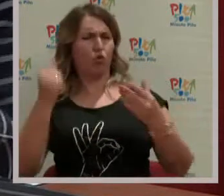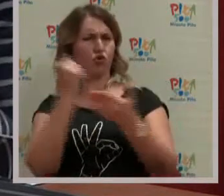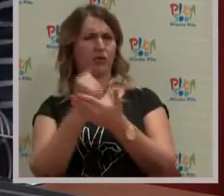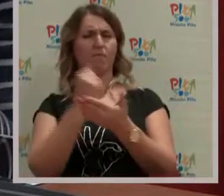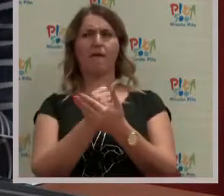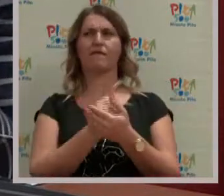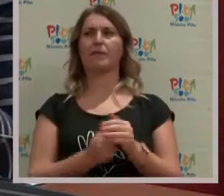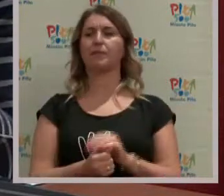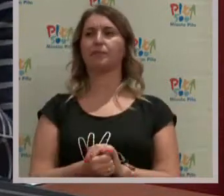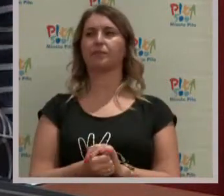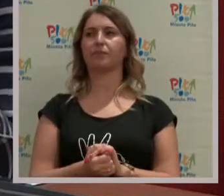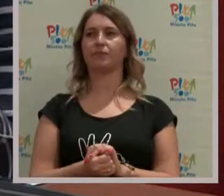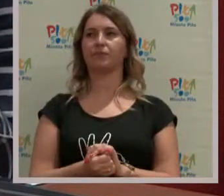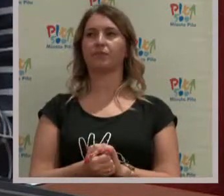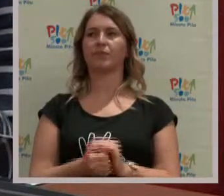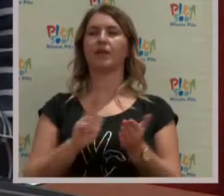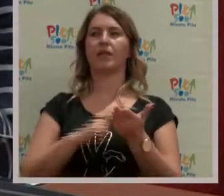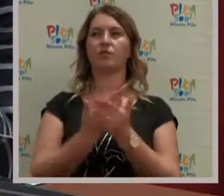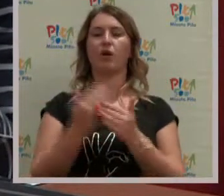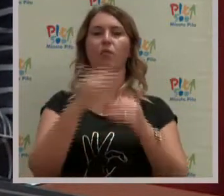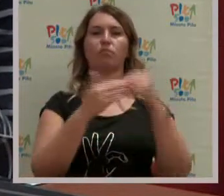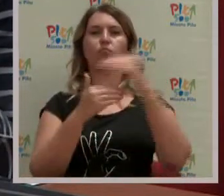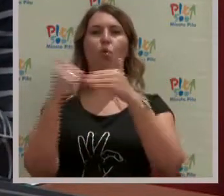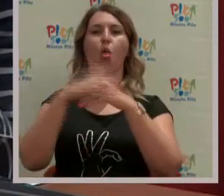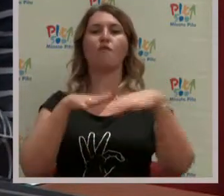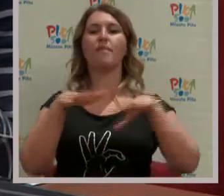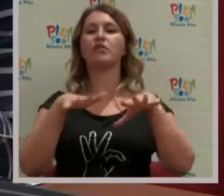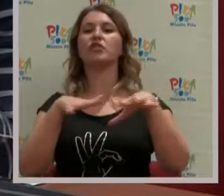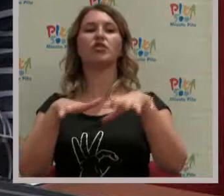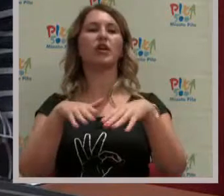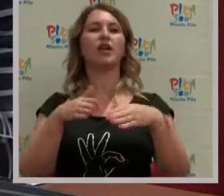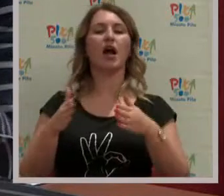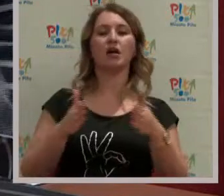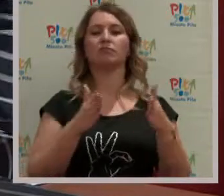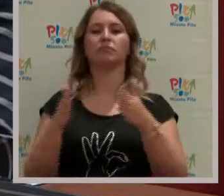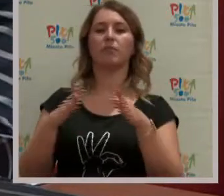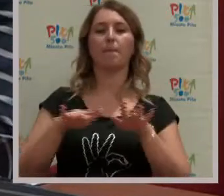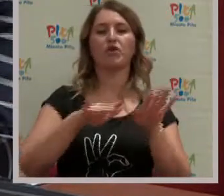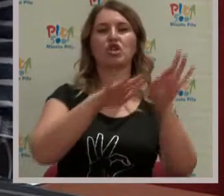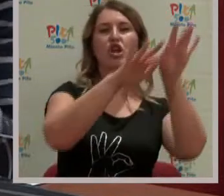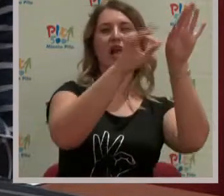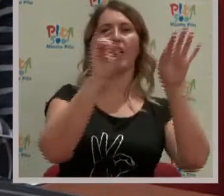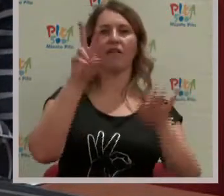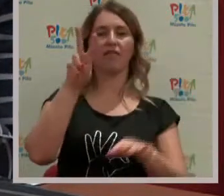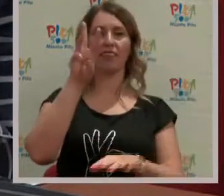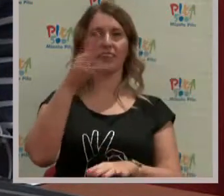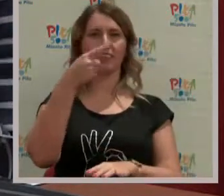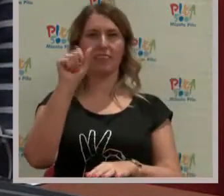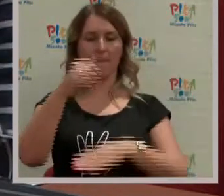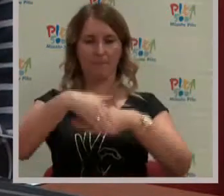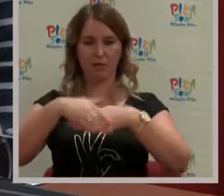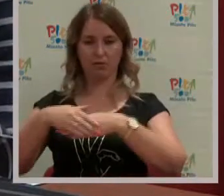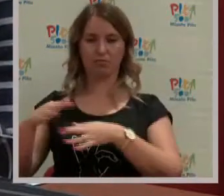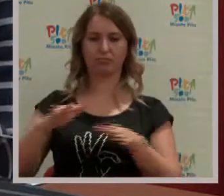zmiany w zakresie rewitalizacji przestrzeni publicznej w rejonie rzeki Gdy tutaj w związku z